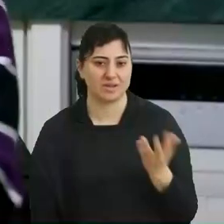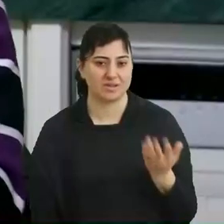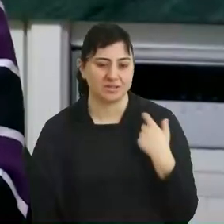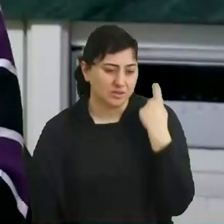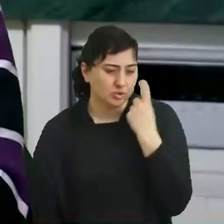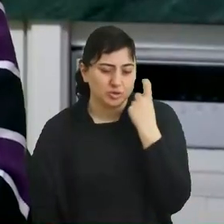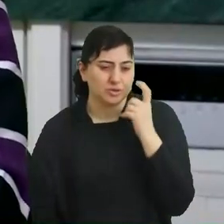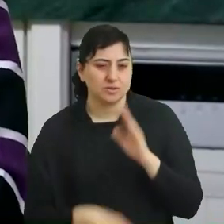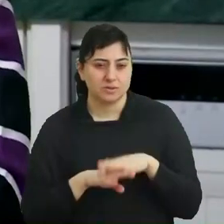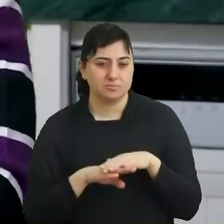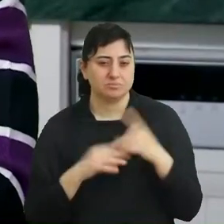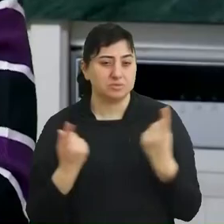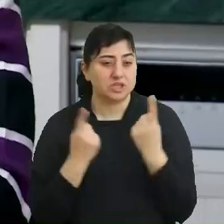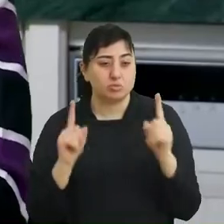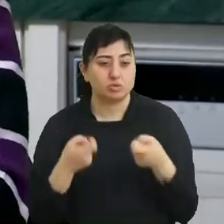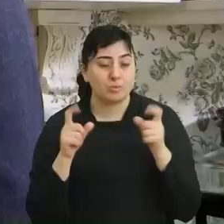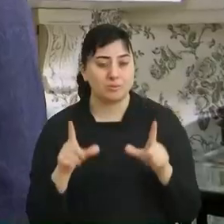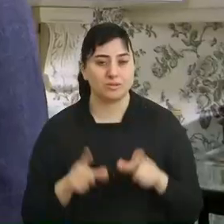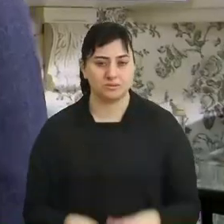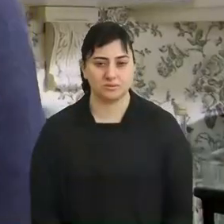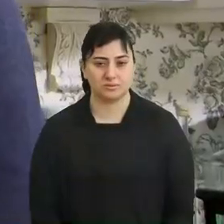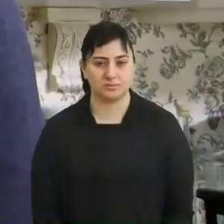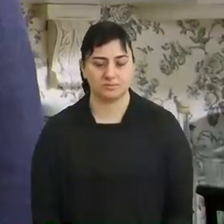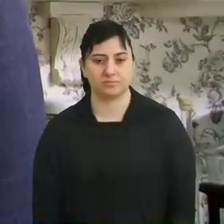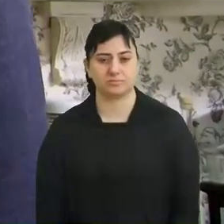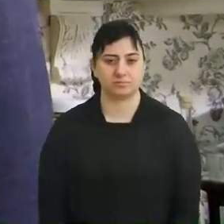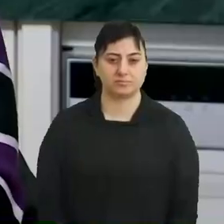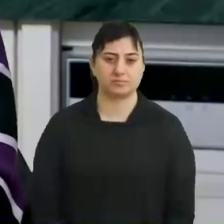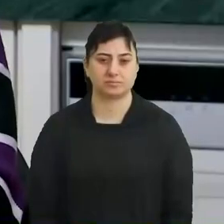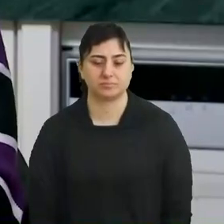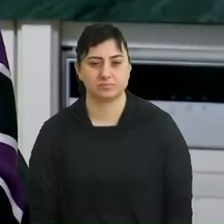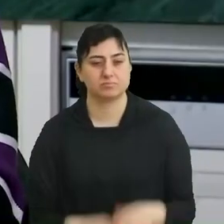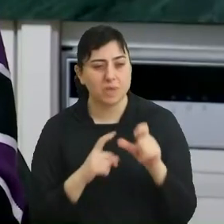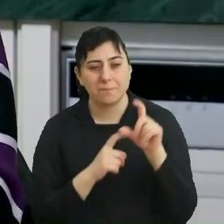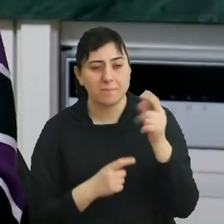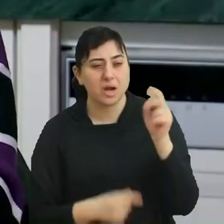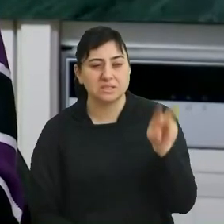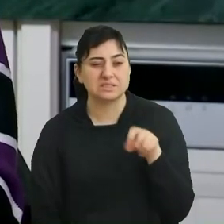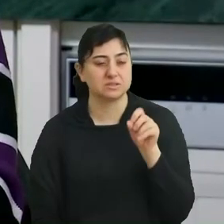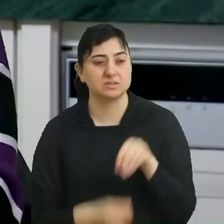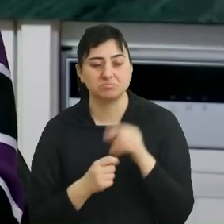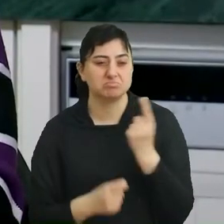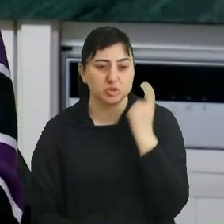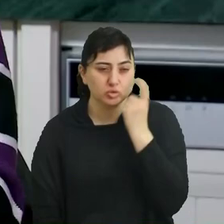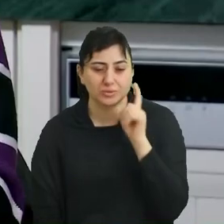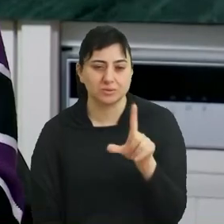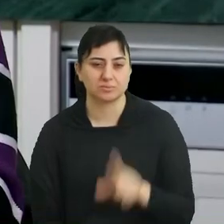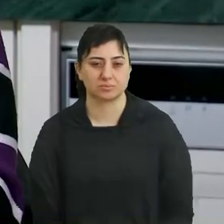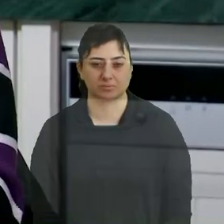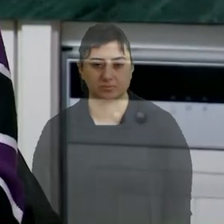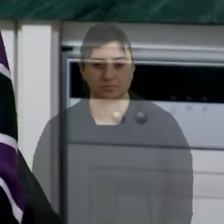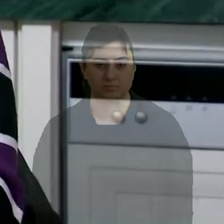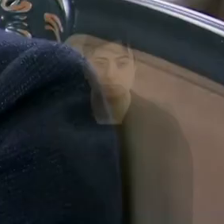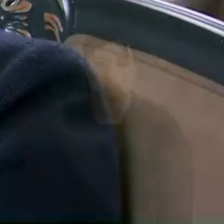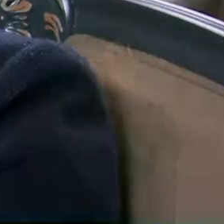Hemşire düşmem lazım. Bir şeyler bulmam lazım. Zarptan para tırtıklamam için. Ne olabilir, ne